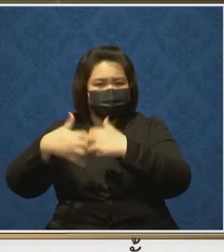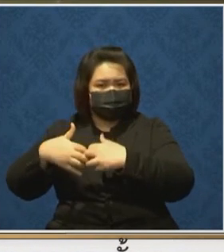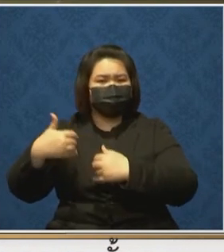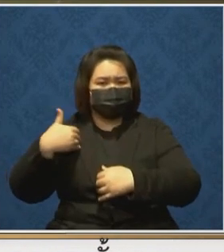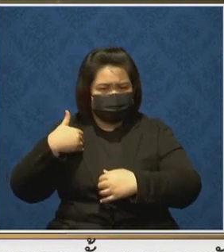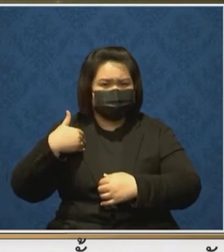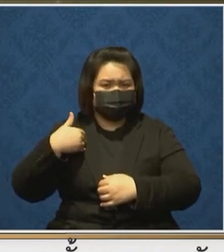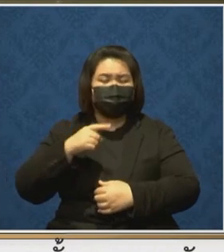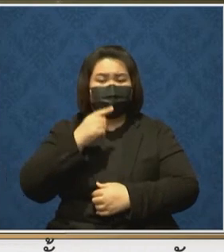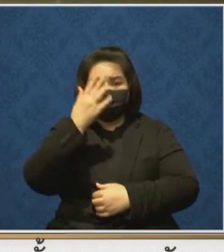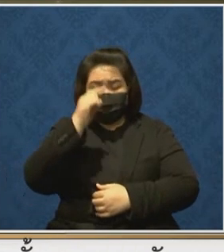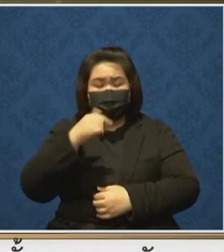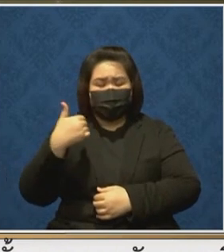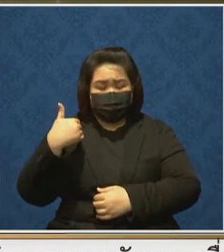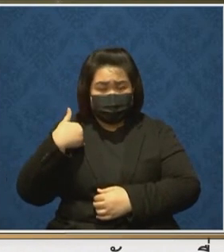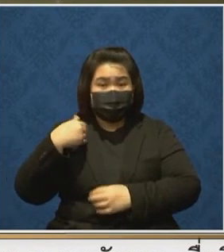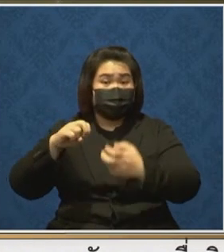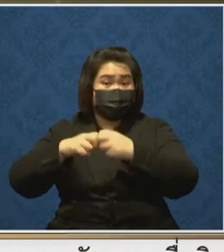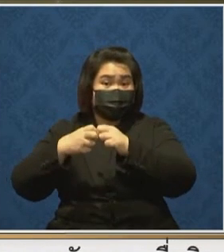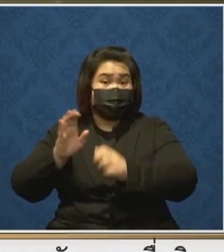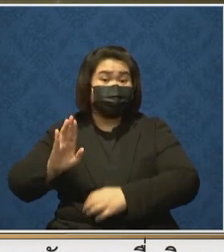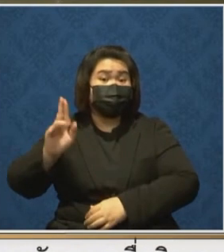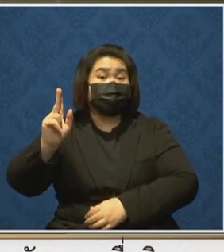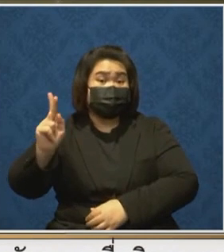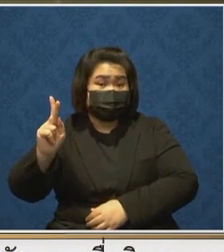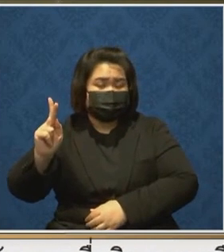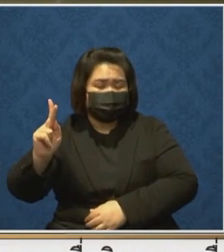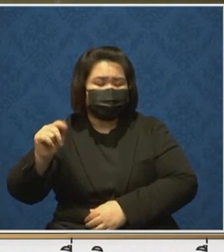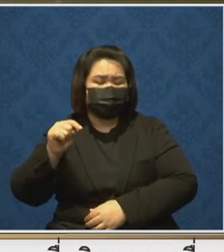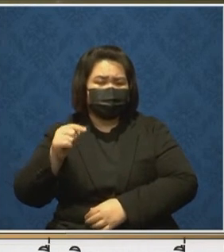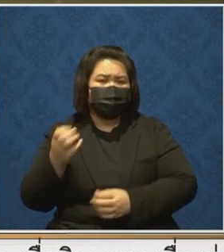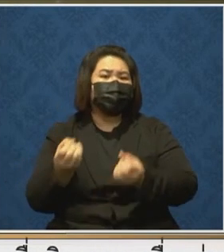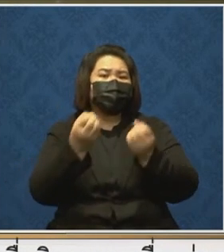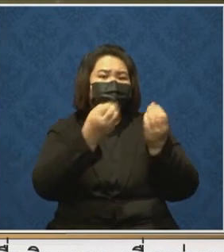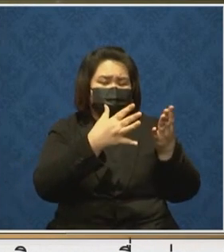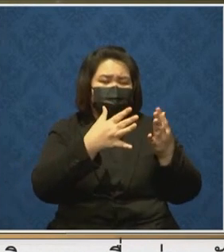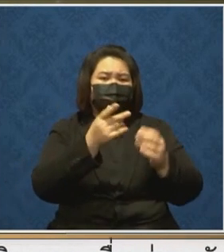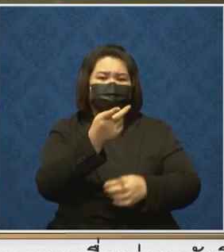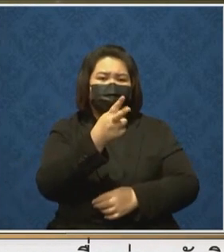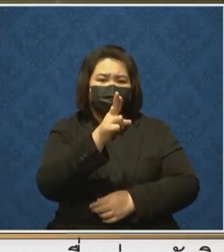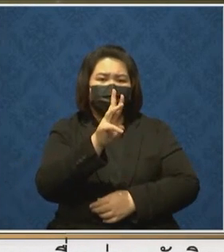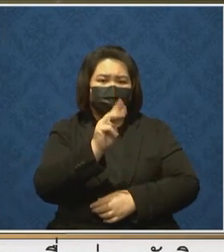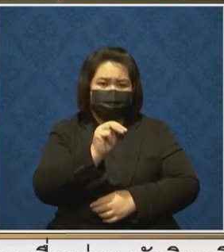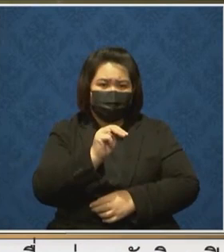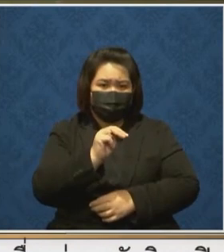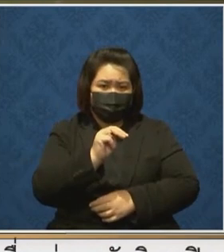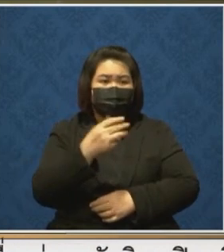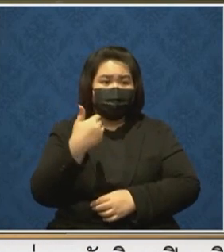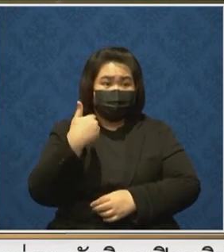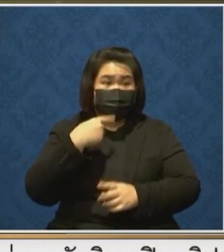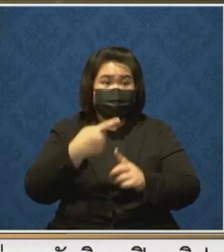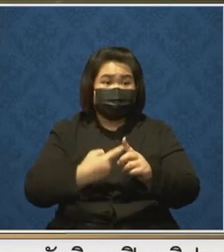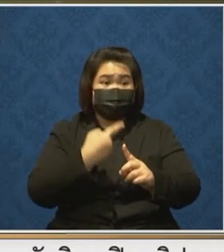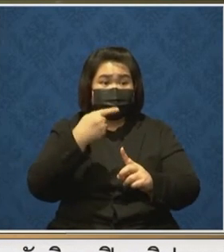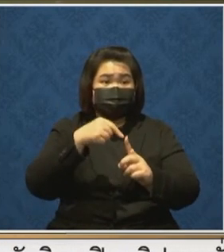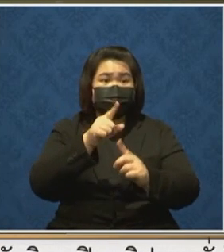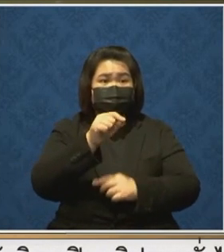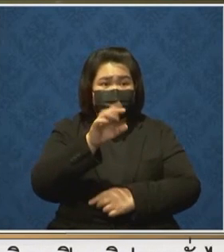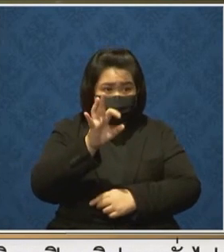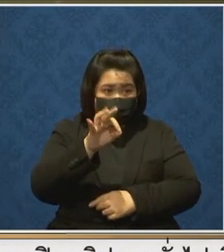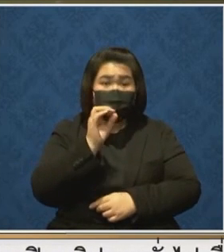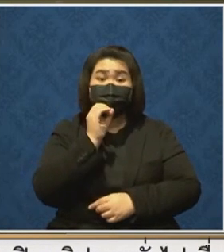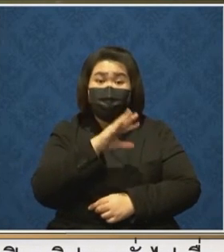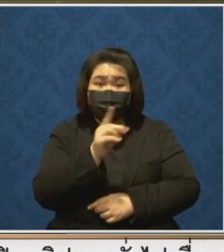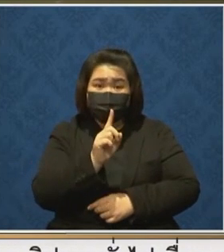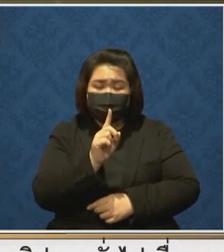ะกเมอวนที่ 29 ตุลาคม 2562 ระบุว่า